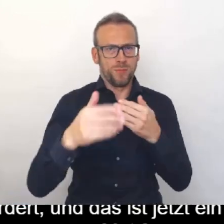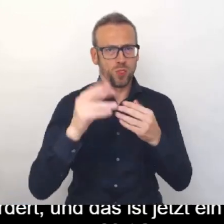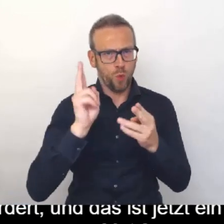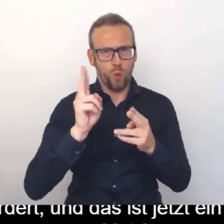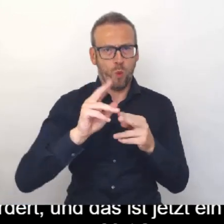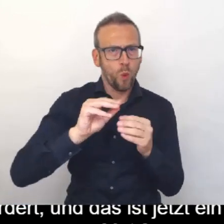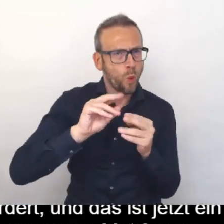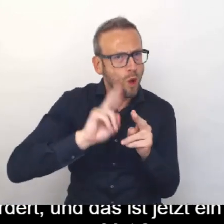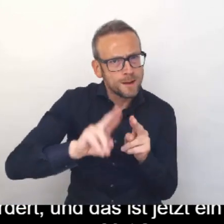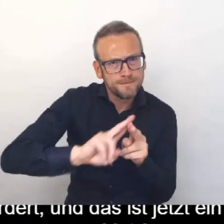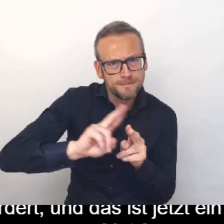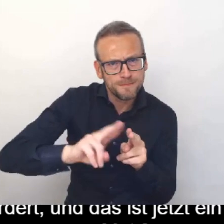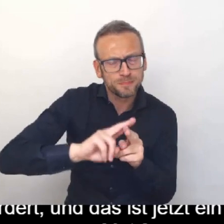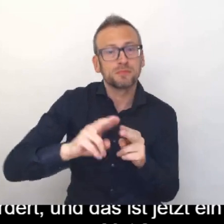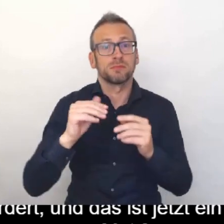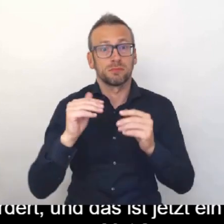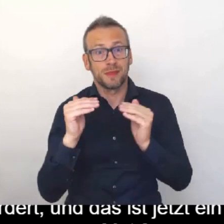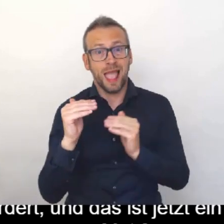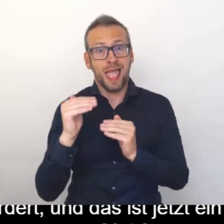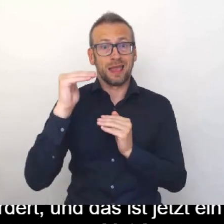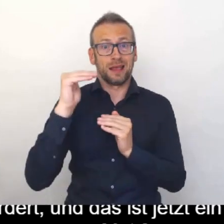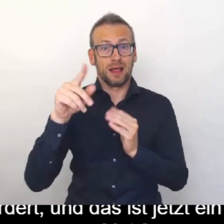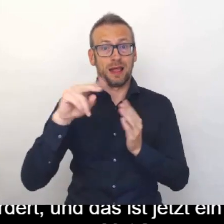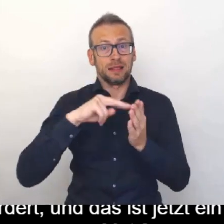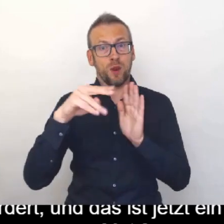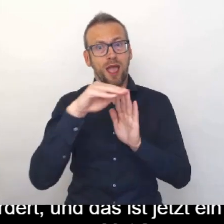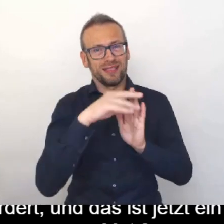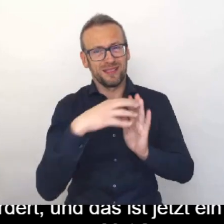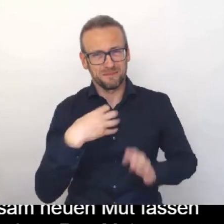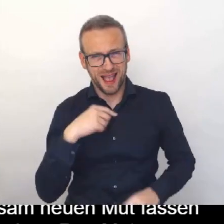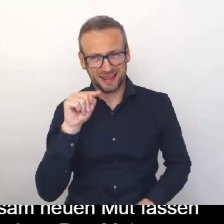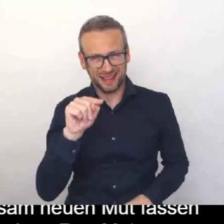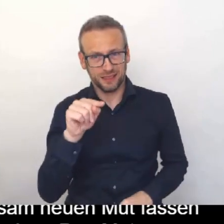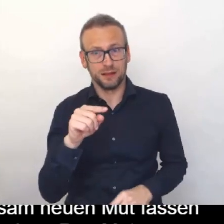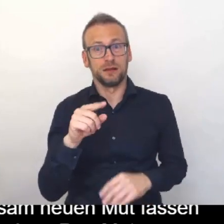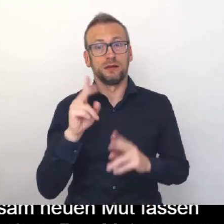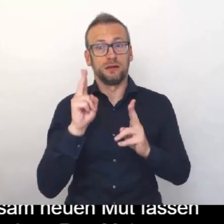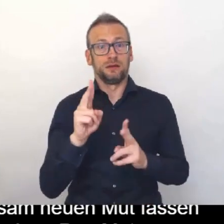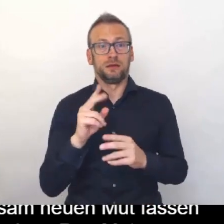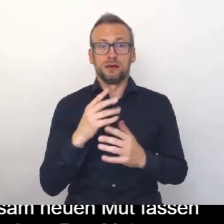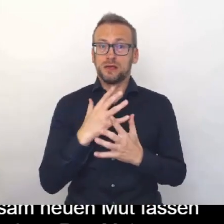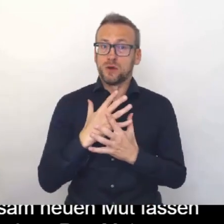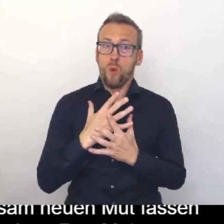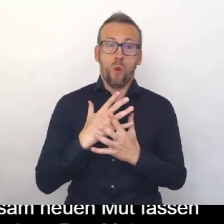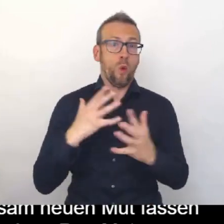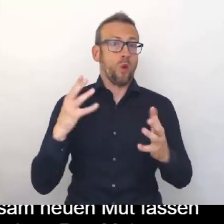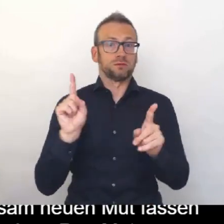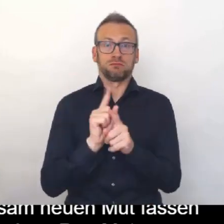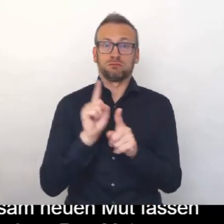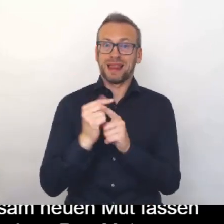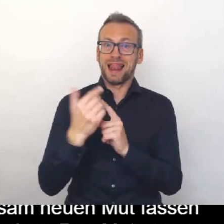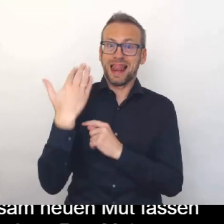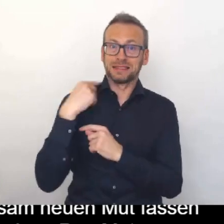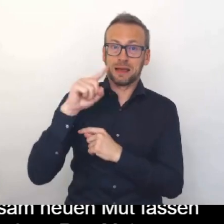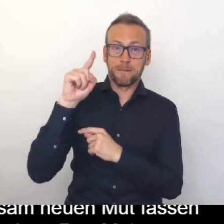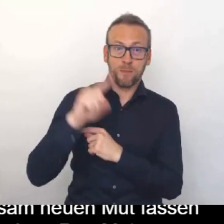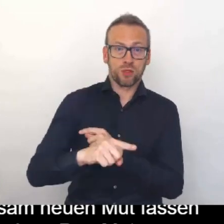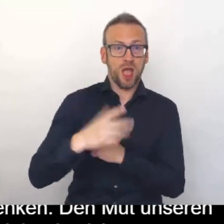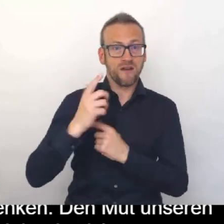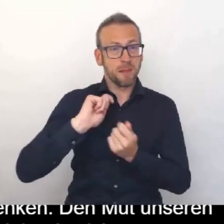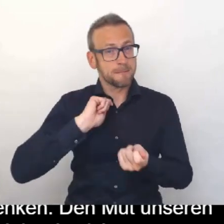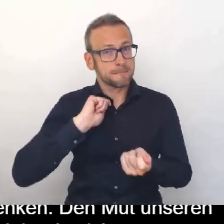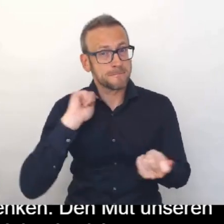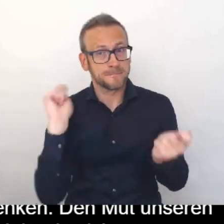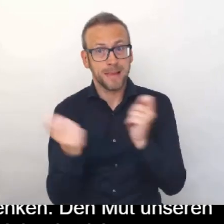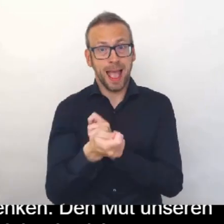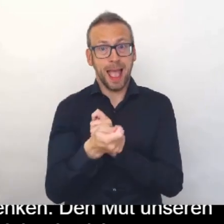am Grund halten und unsere Manövrierfähigkeit behindern. Ein weiterer Ausdruck dieses Mutes müsste es sein, dass